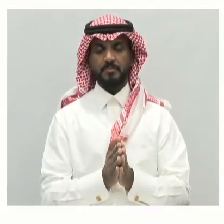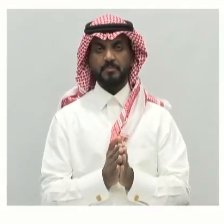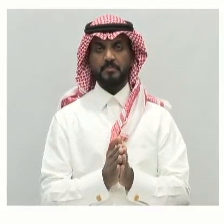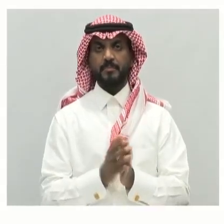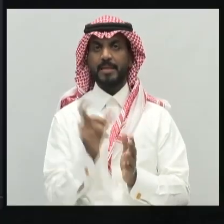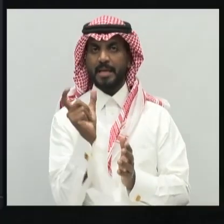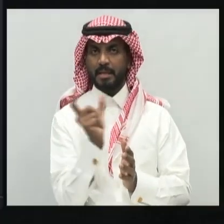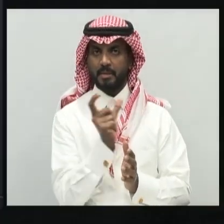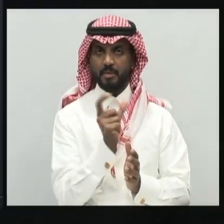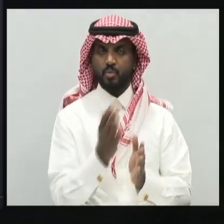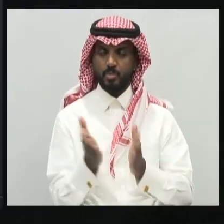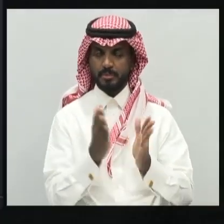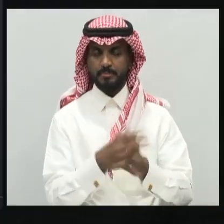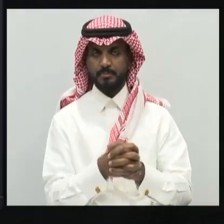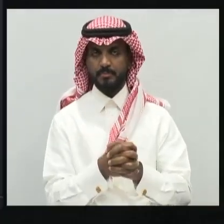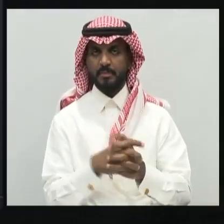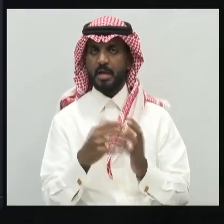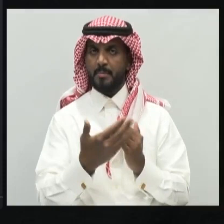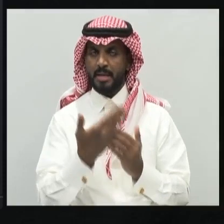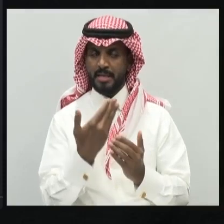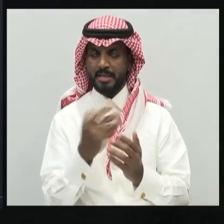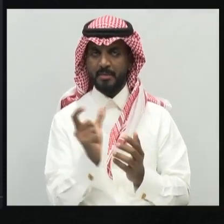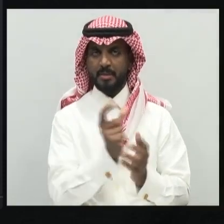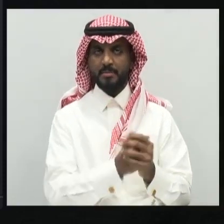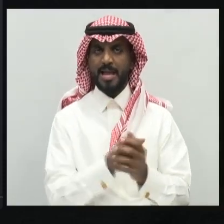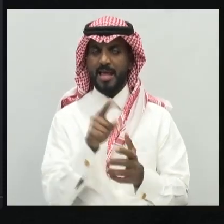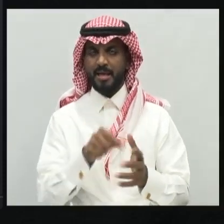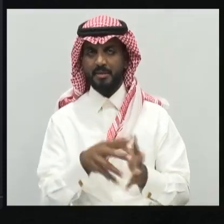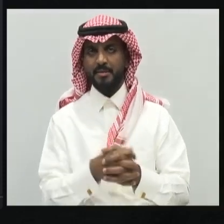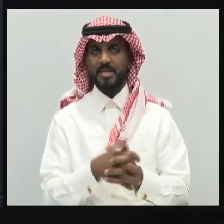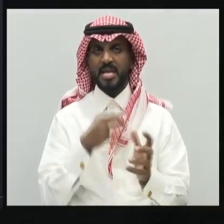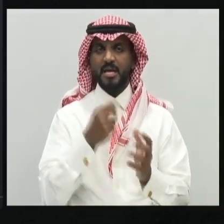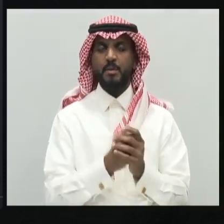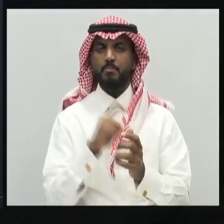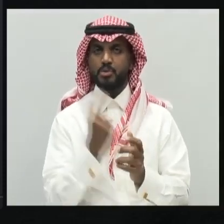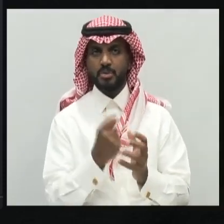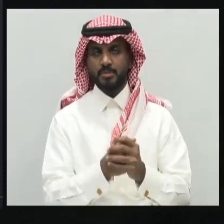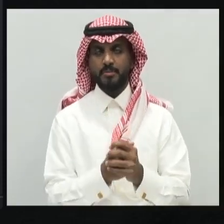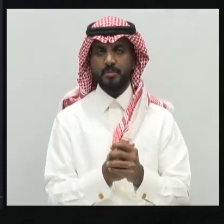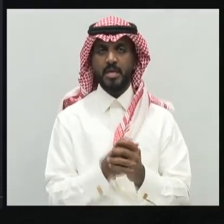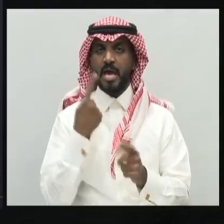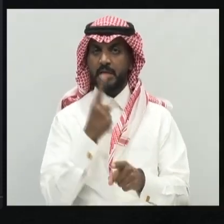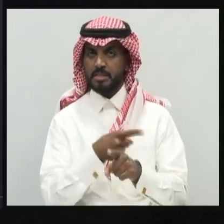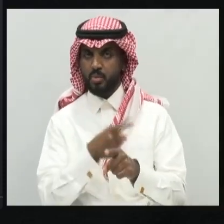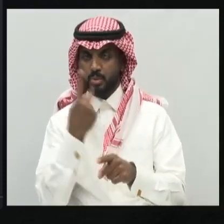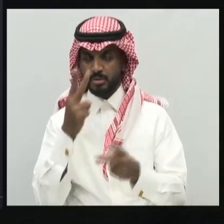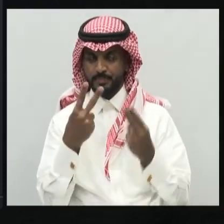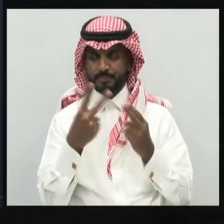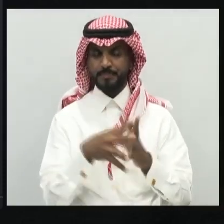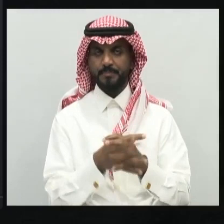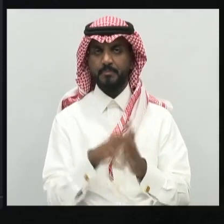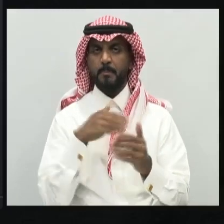كلمه كلمه قبل قليل قراناه كلمه كلمه الان نقرا قراءه سريعه ساقرا ثم